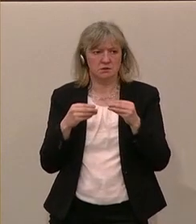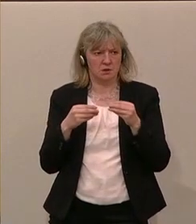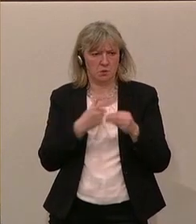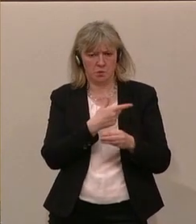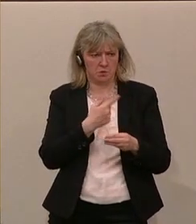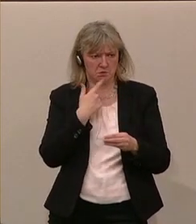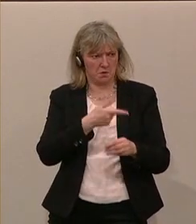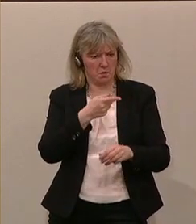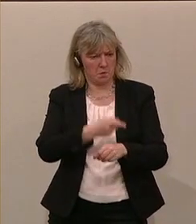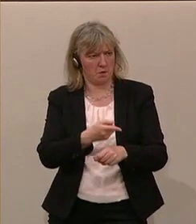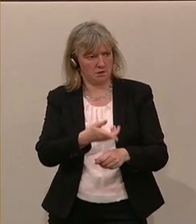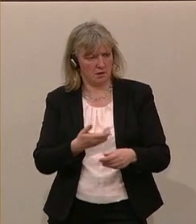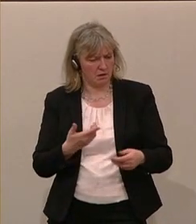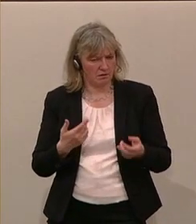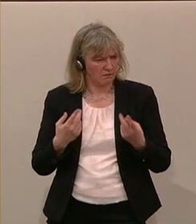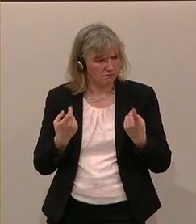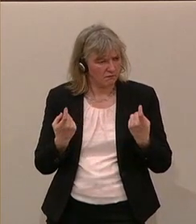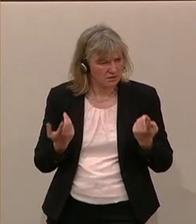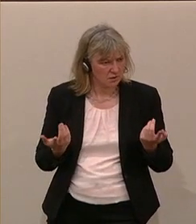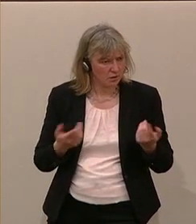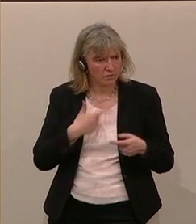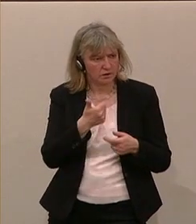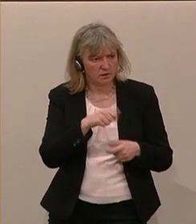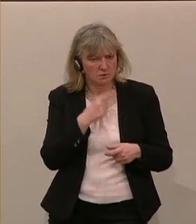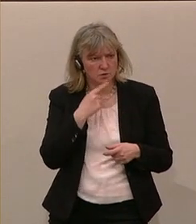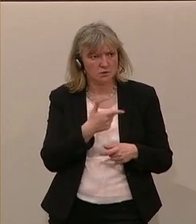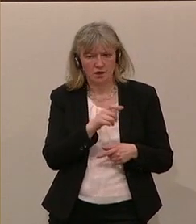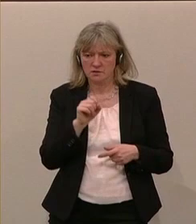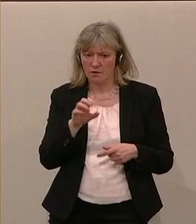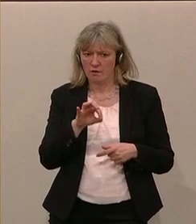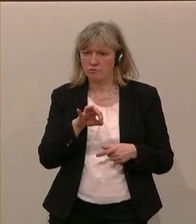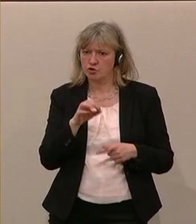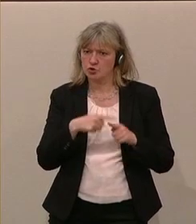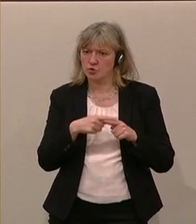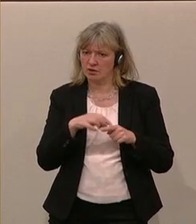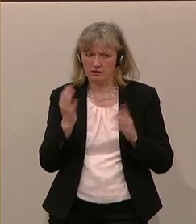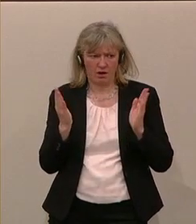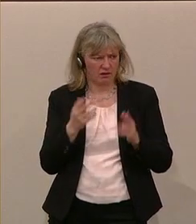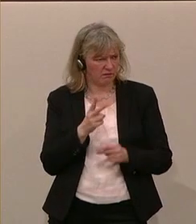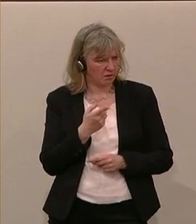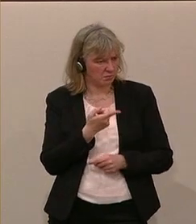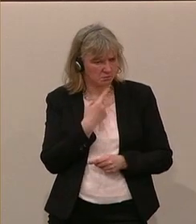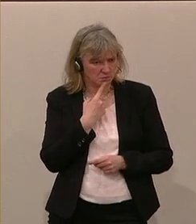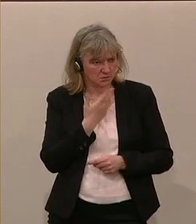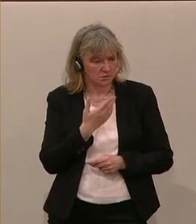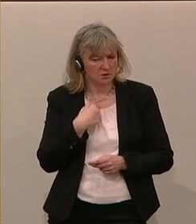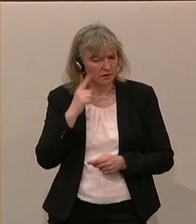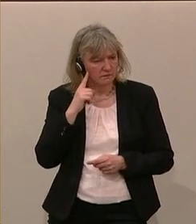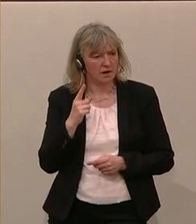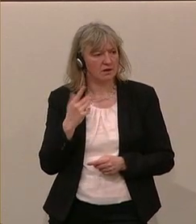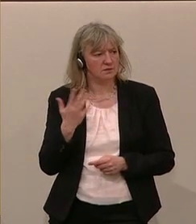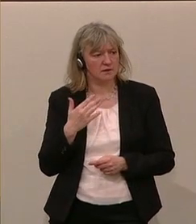Arbeitszeitflexibilisierung Urteil zu tragen und dazu behaupten, das wäre jetzt ein 12-Stunden-Tag. Ich weiß auch ganz genau, dass